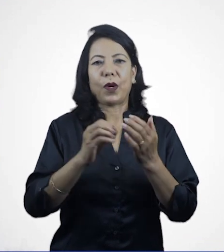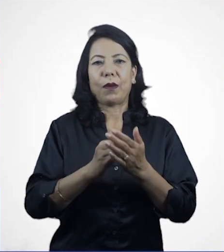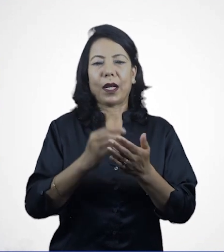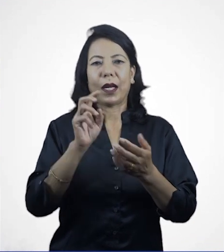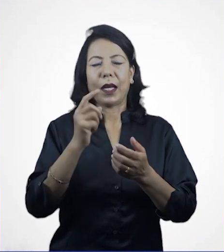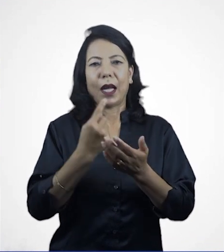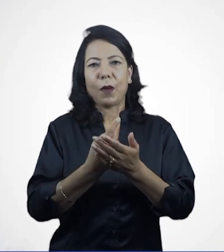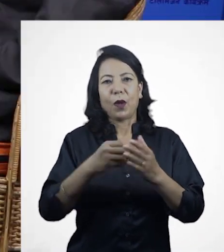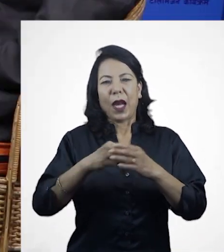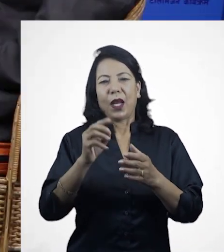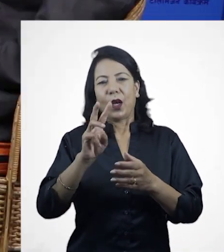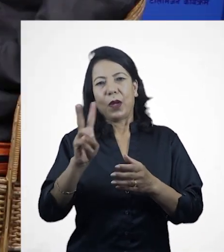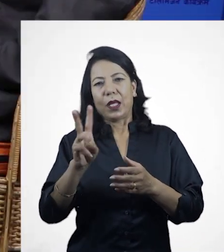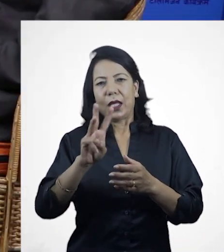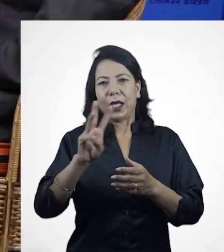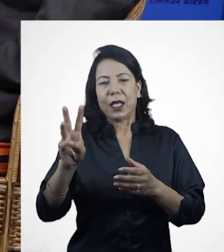बाइर